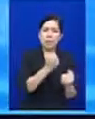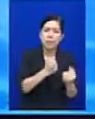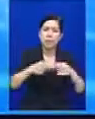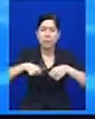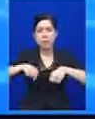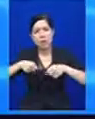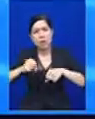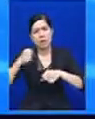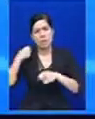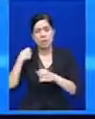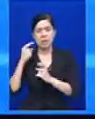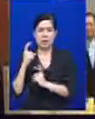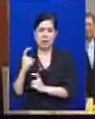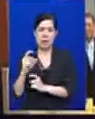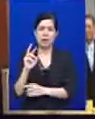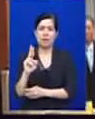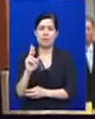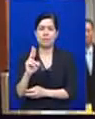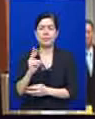ย์สินค่ะ